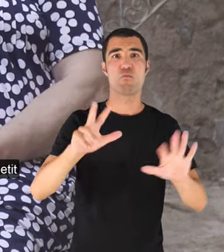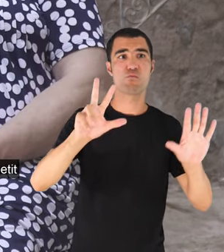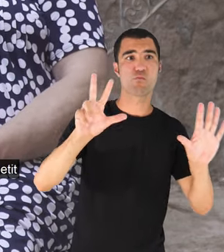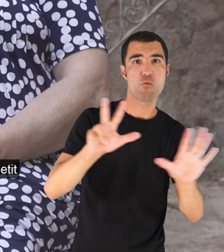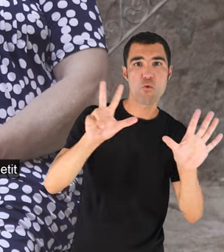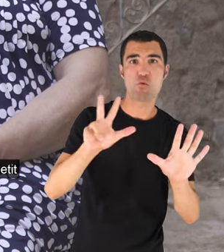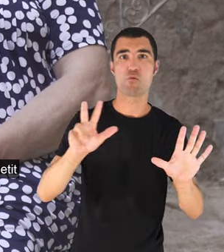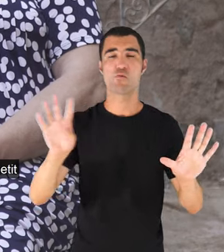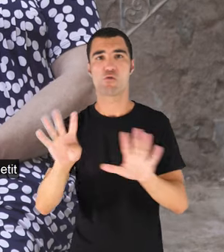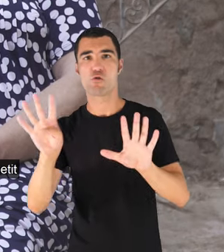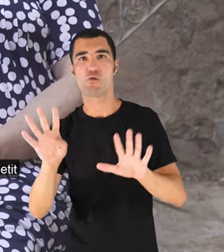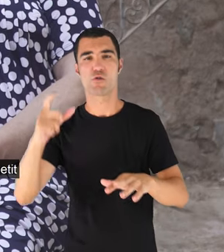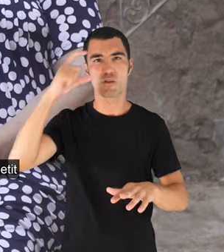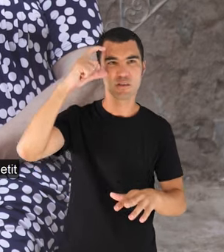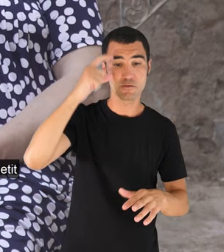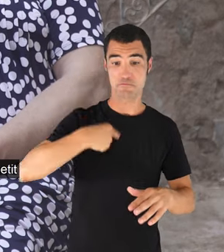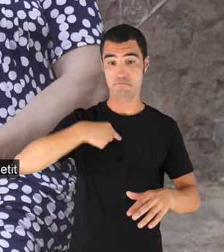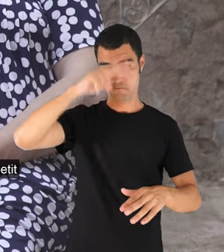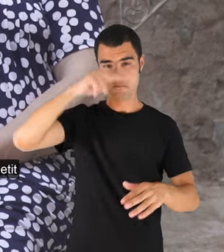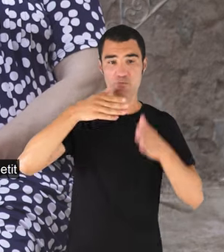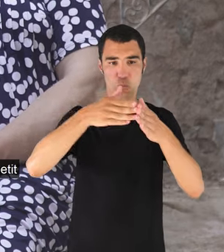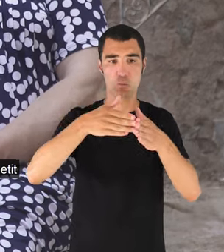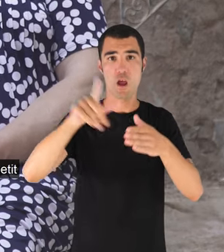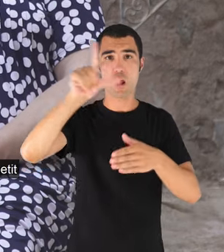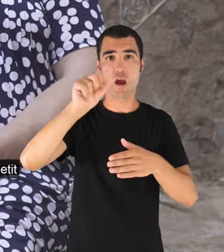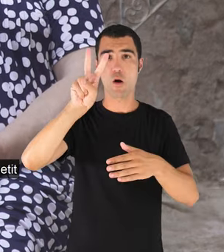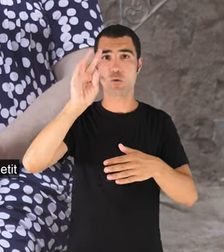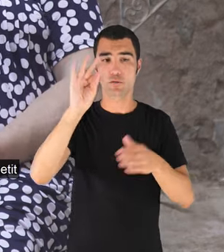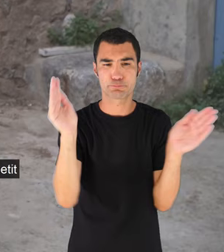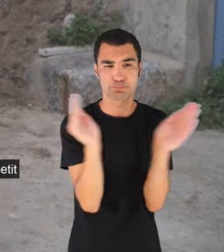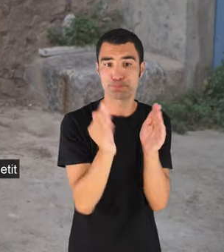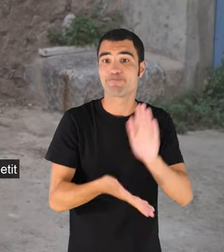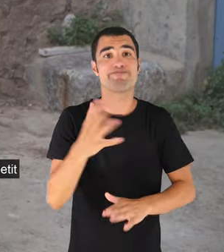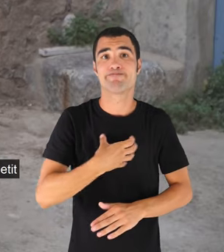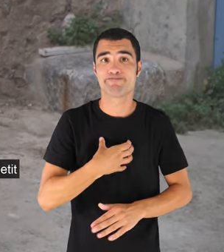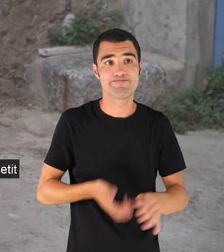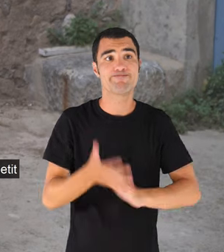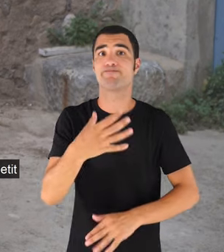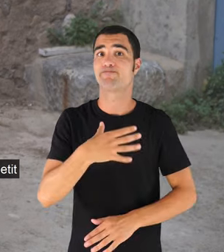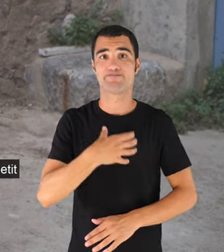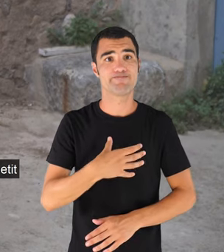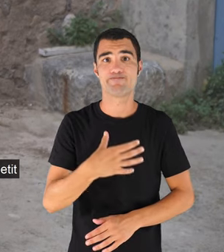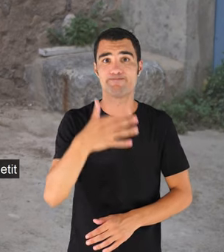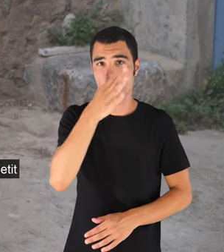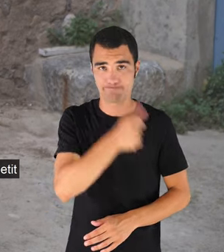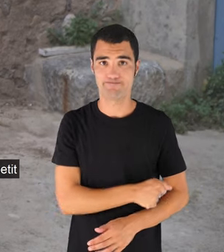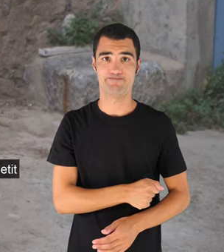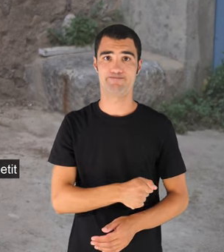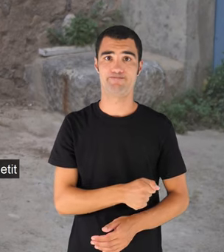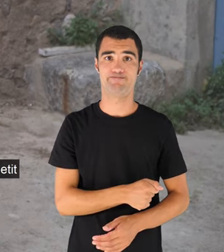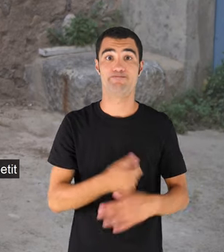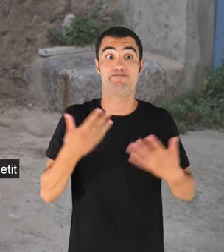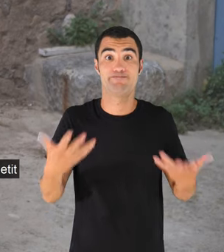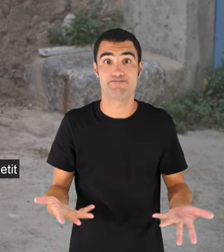mon pare era un poc petit i no podia sortir, no podia sortir d'esport. I bueno, ja hi havia,